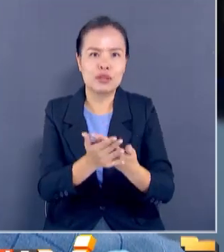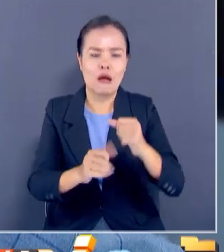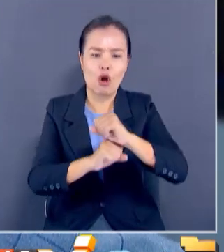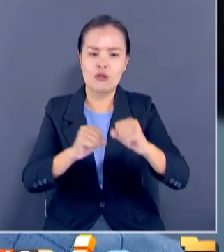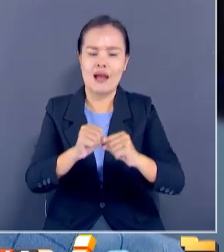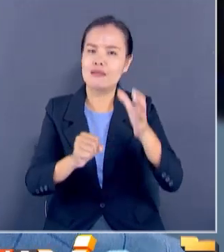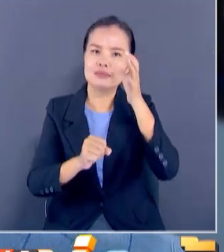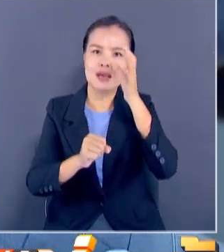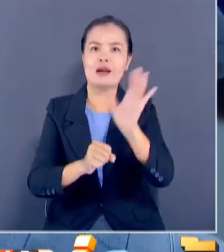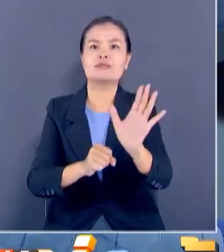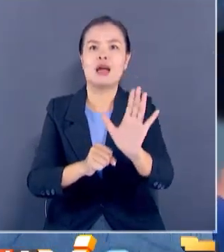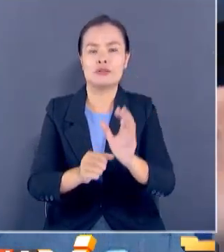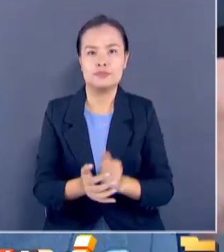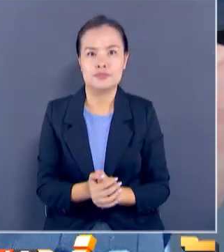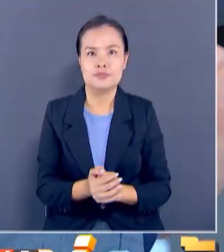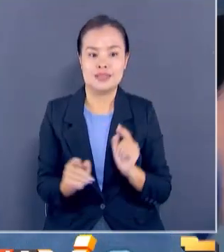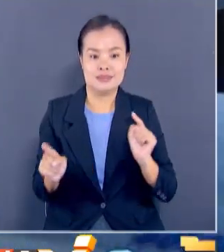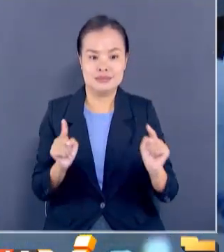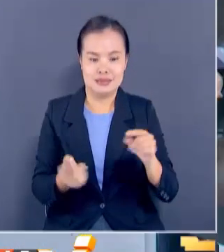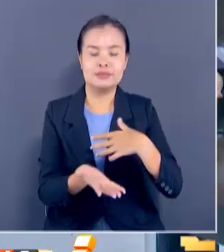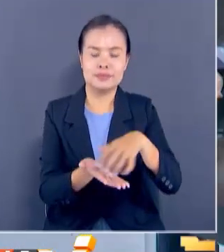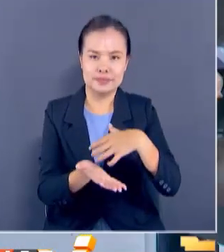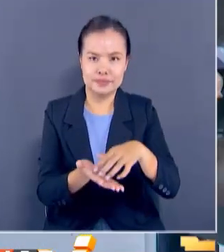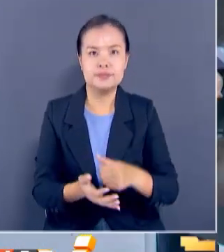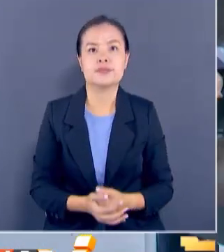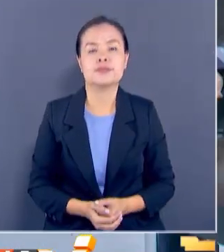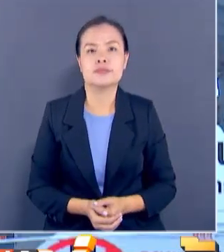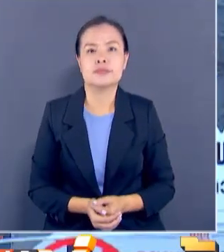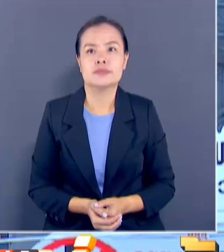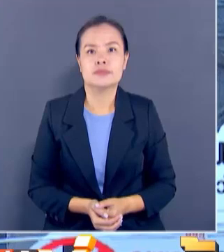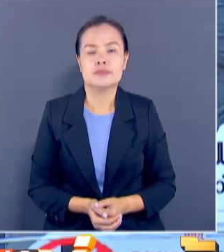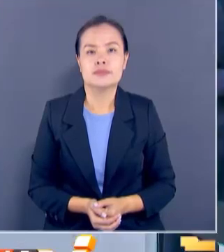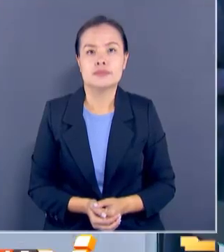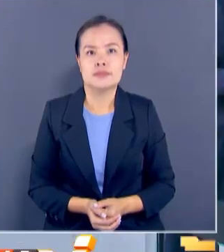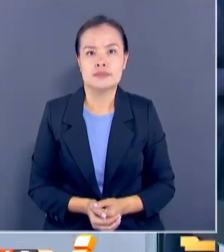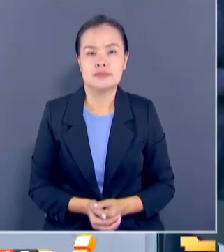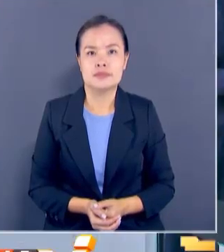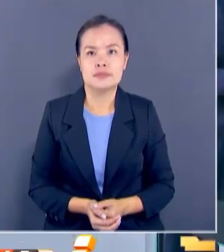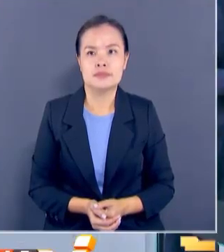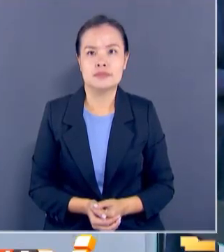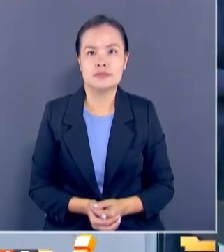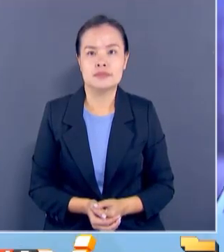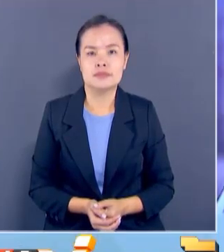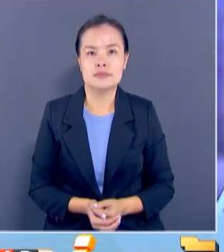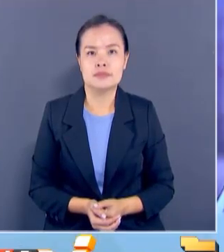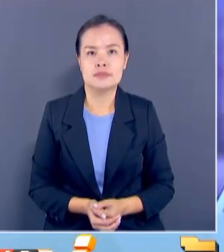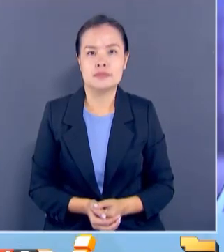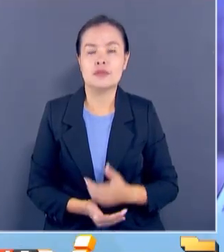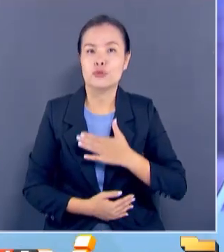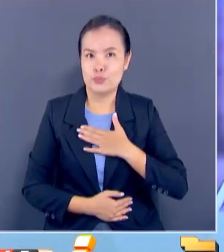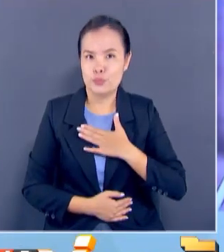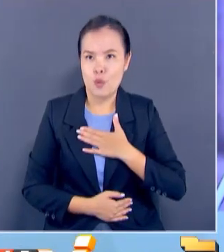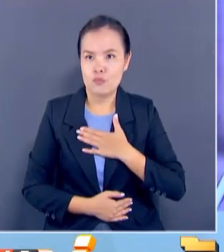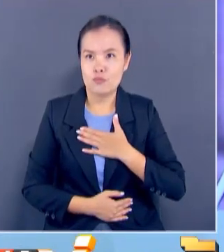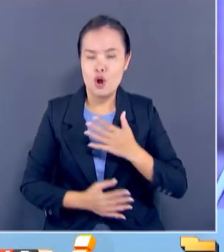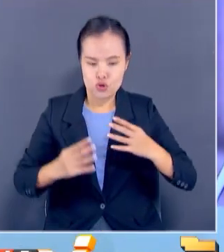แก่งเสือเต้นฮะไปฟังเสียงทั้งคุณดำรงพิเดชแล้วก็คุณพานุเดชเกิดมะลิครับ คือวันนี้นะผมเนี่ยย